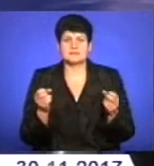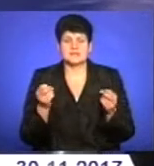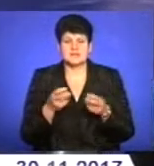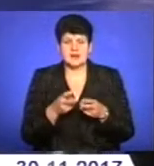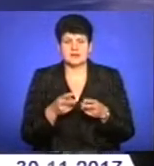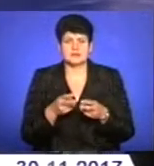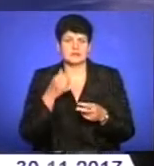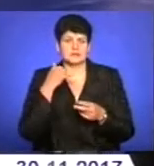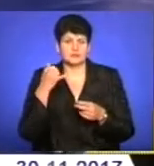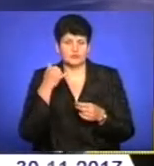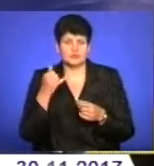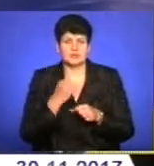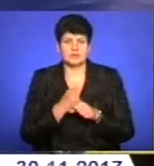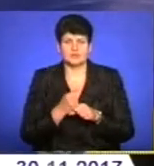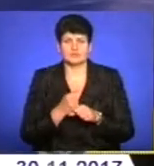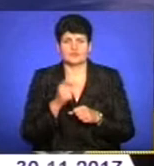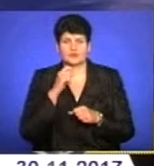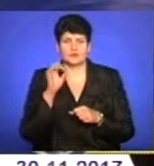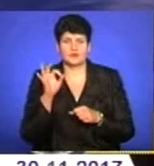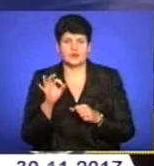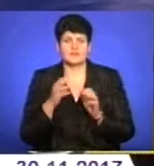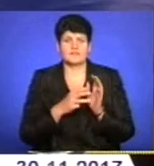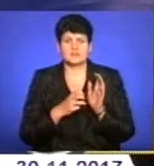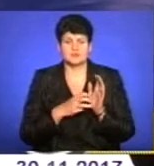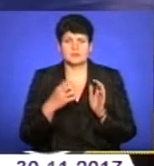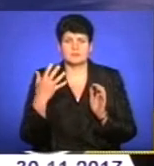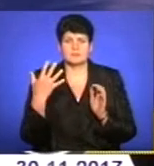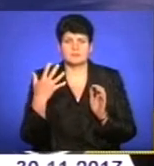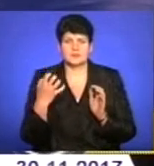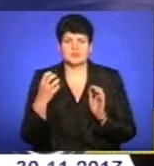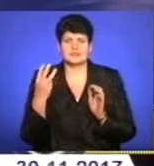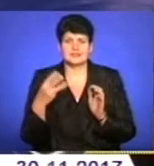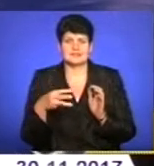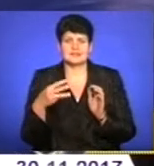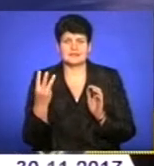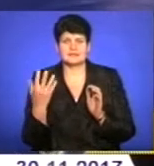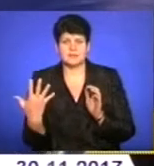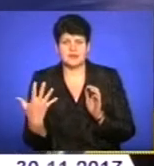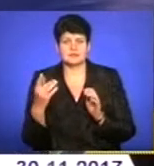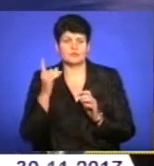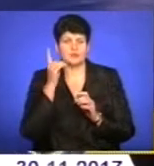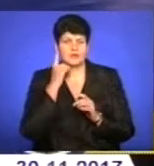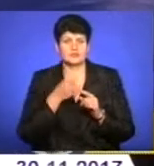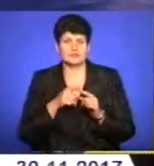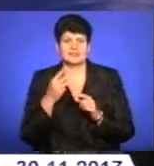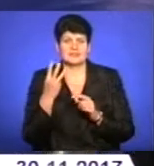працюють в нас по Україні. Номер телефону 0800 500 335 або з мобільного – це